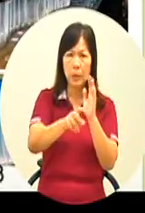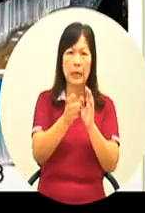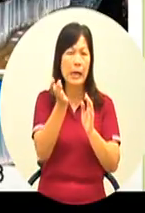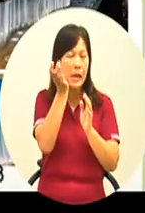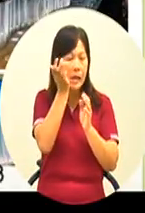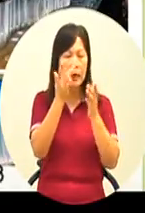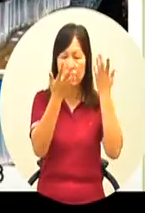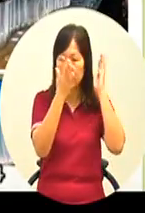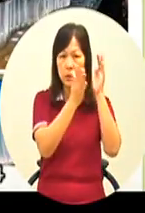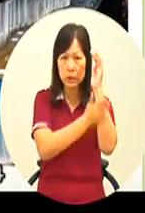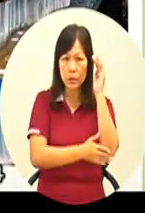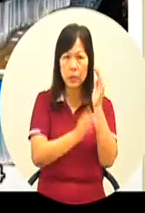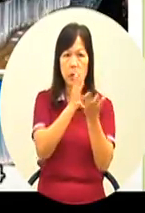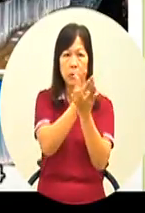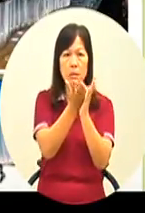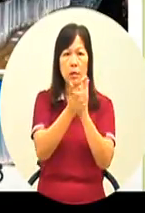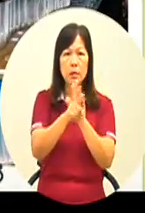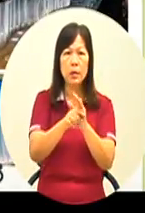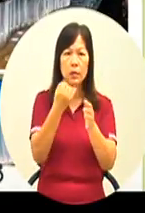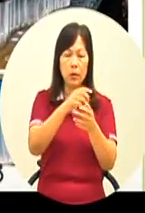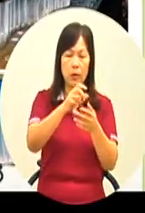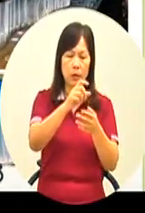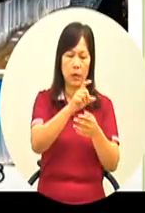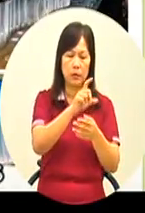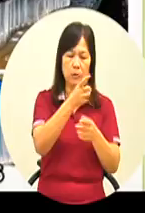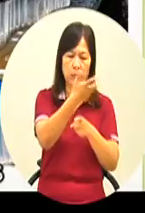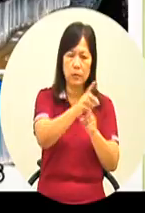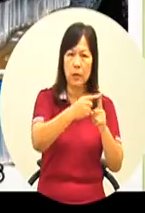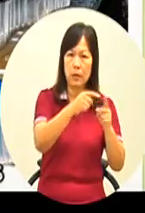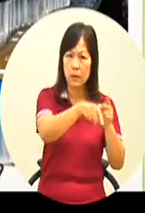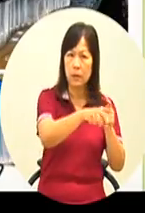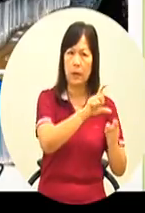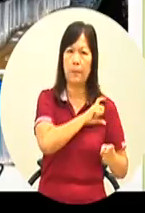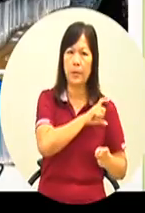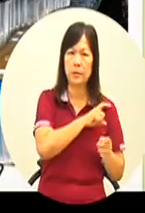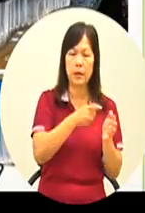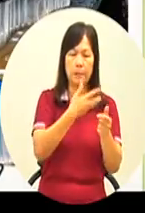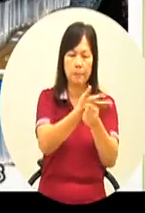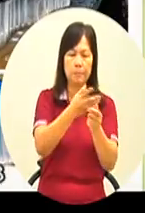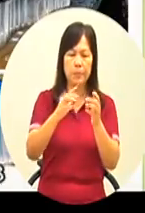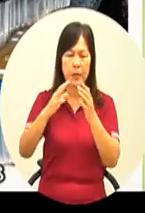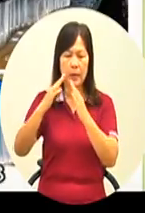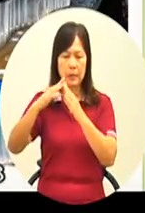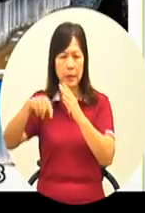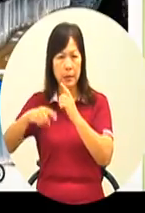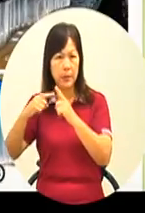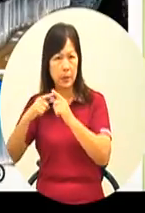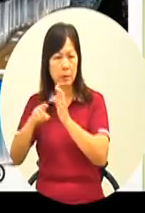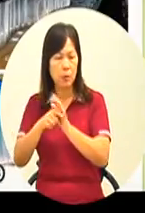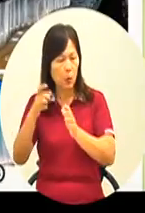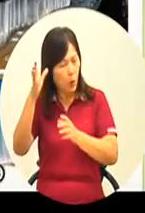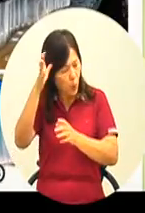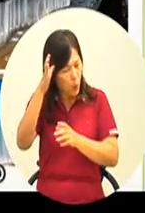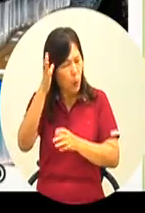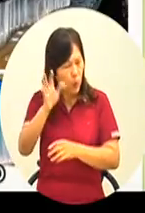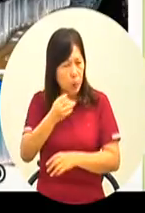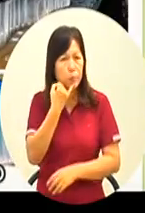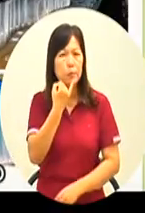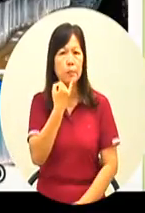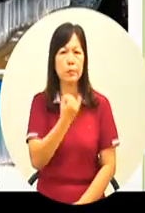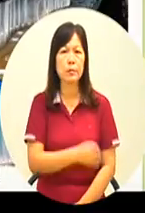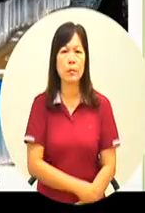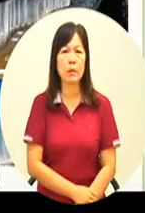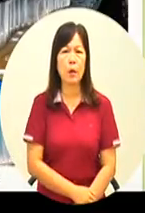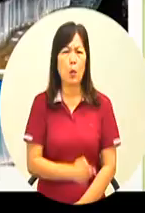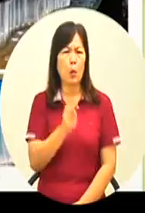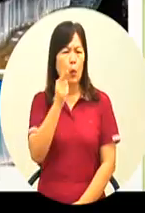上面刻往生者的名字哈，让人家啊，让家人来追思哈。远看嘞，